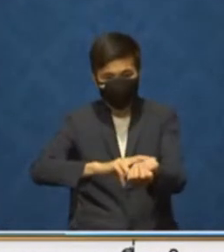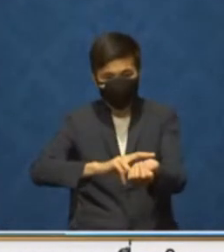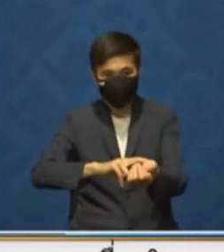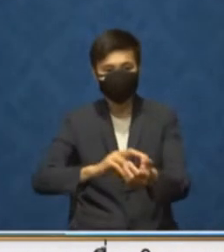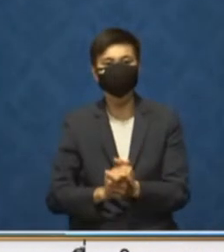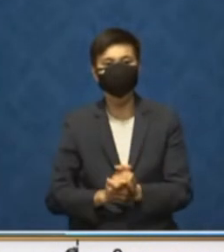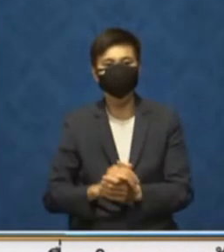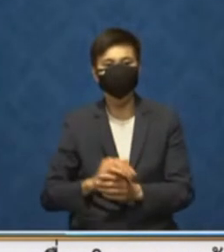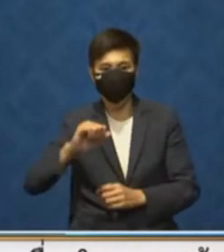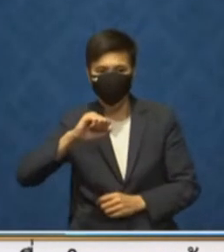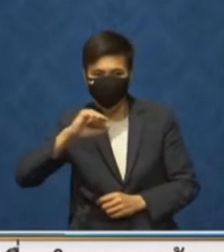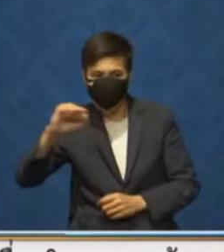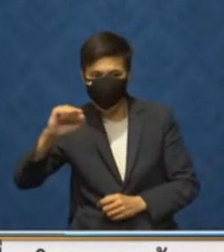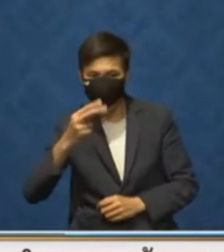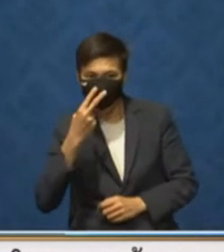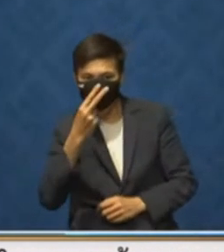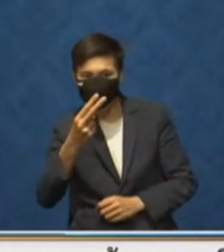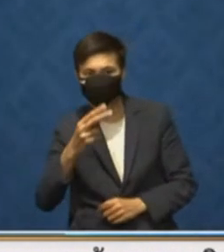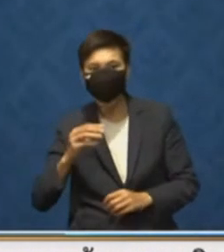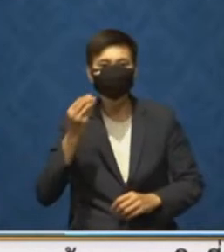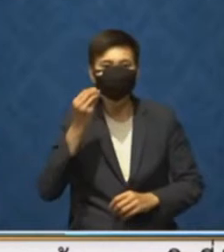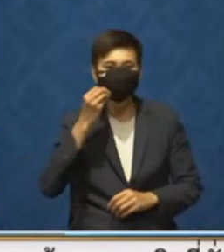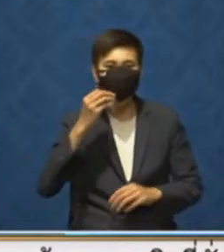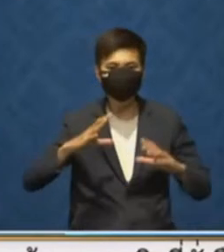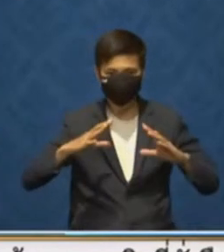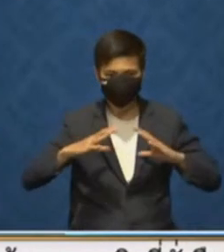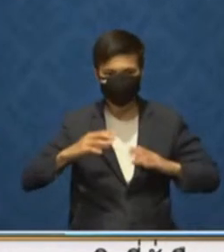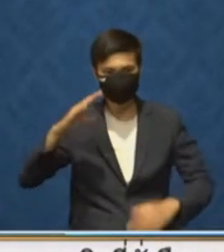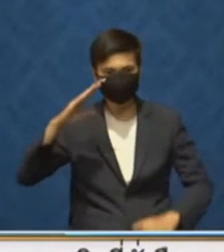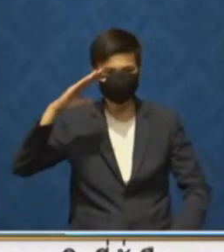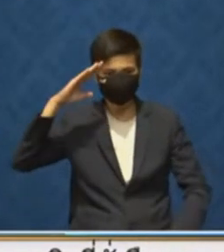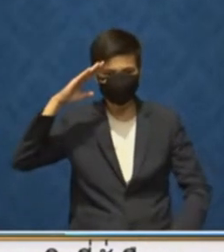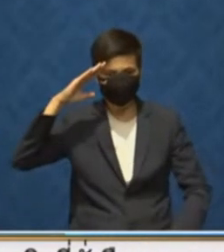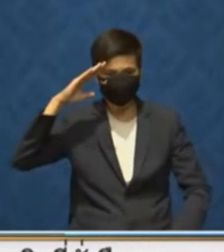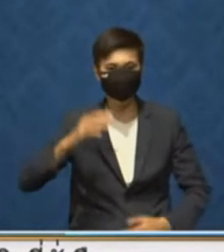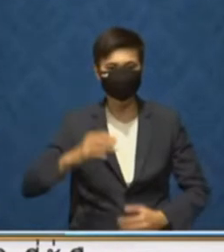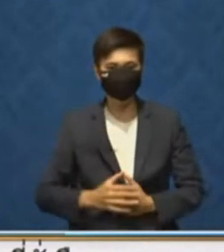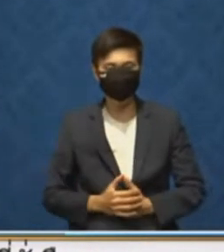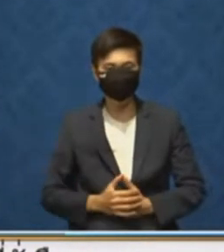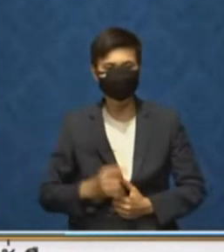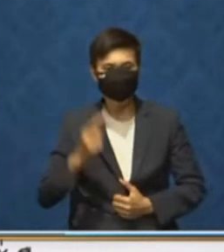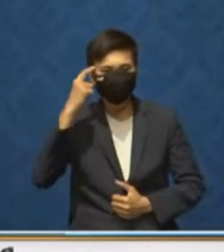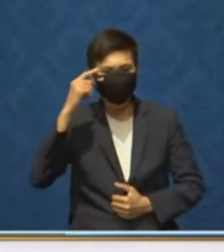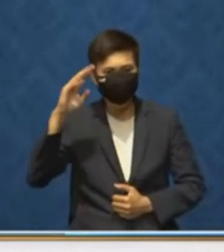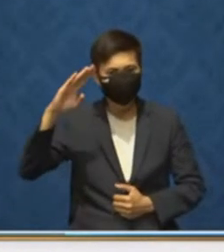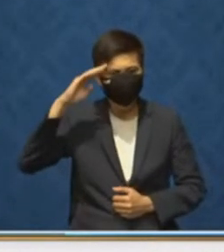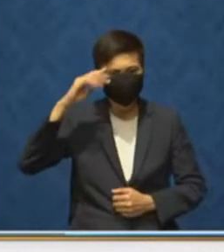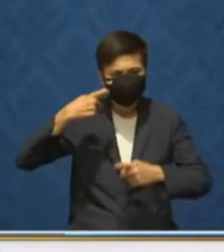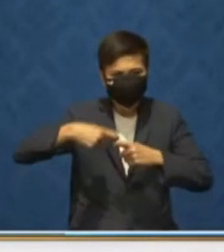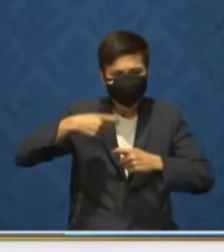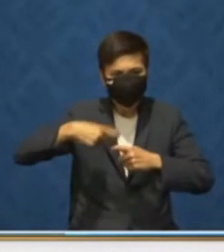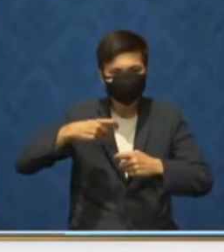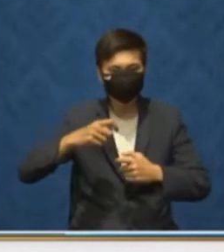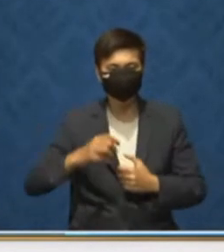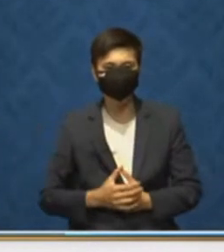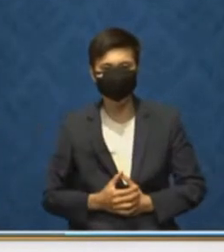โอโห้บ้านพักทหารก็นึกว่าทหารจะลำบากอ่ะ